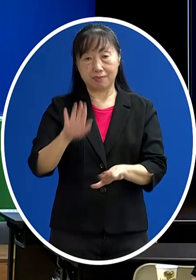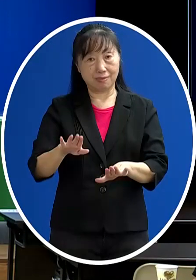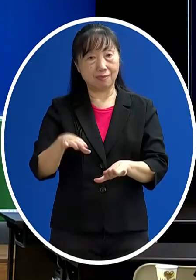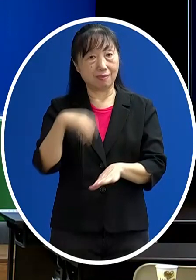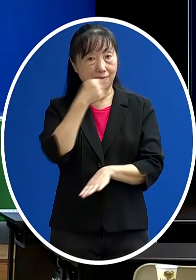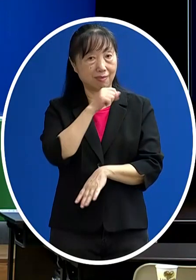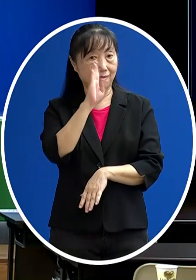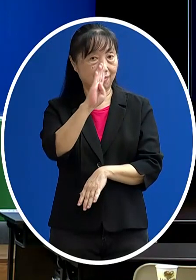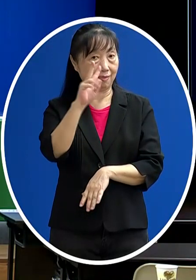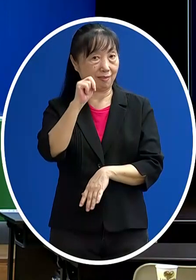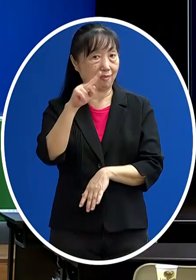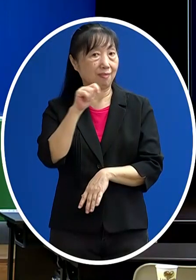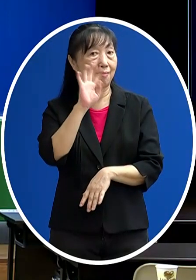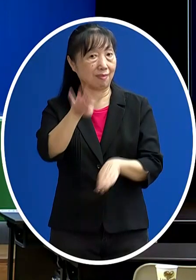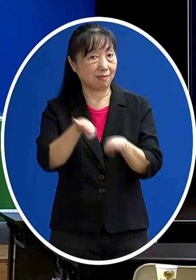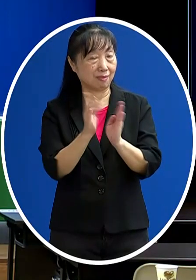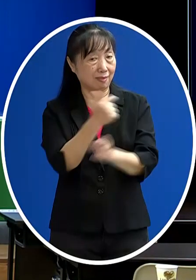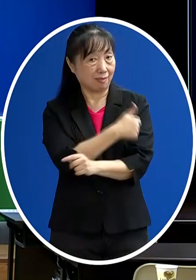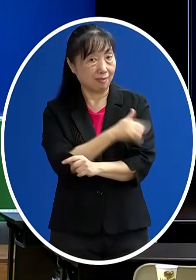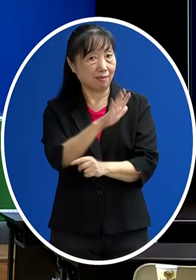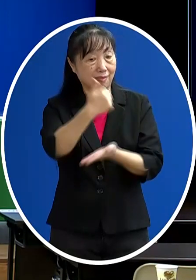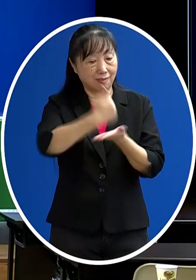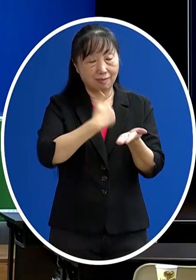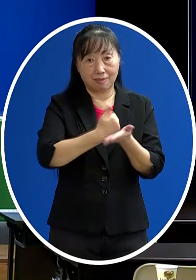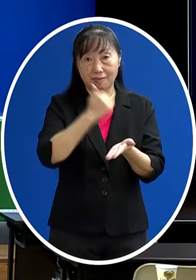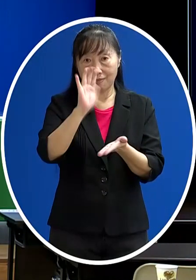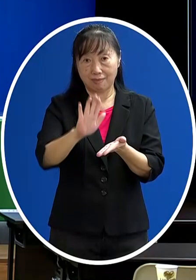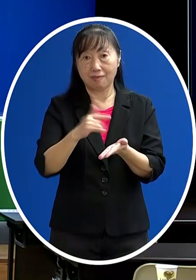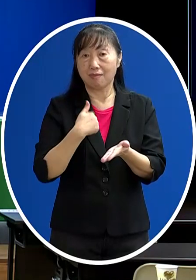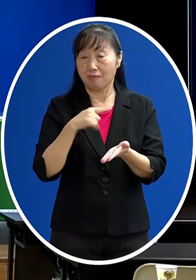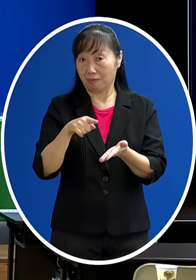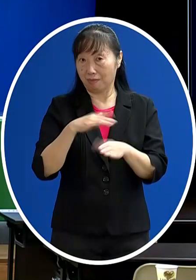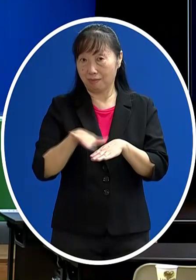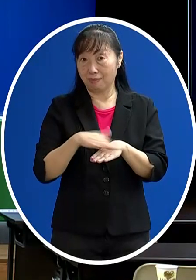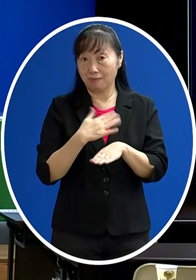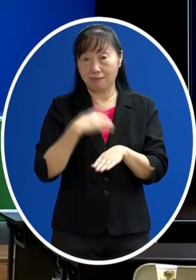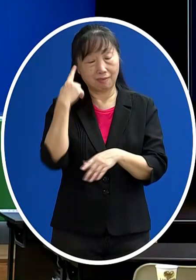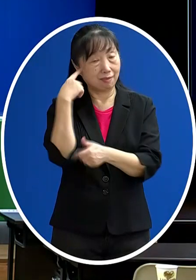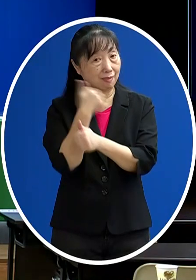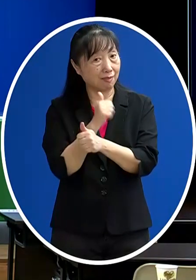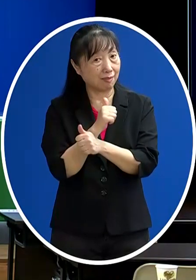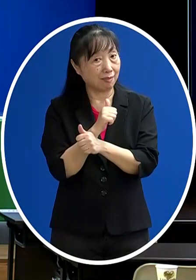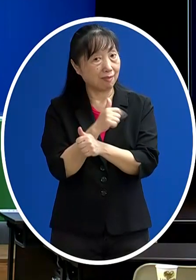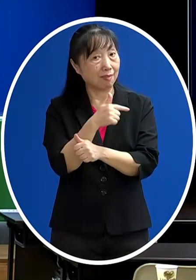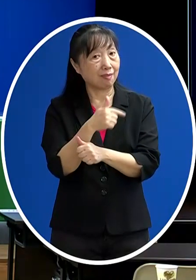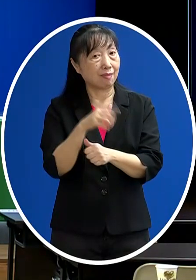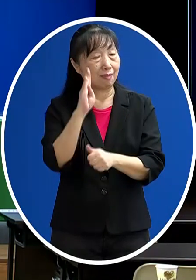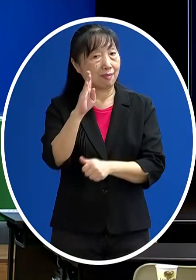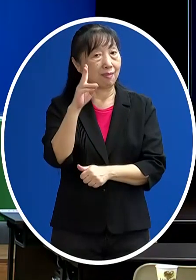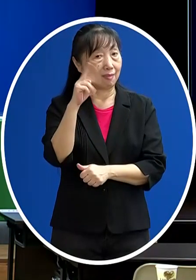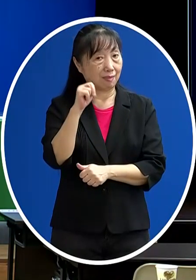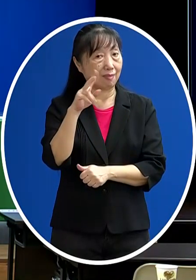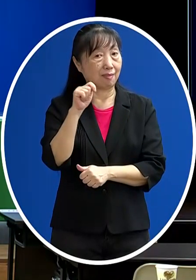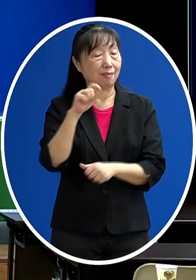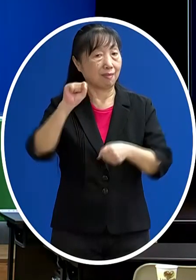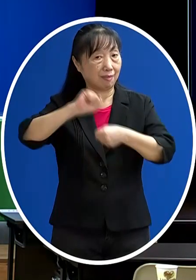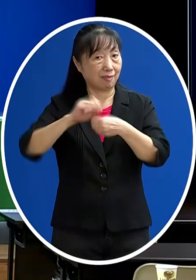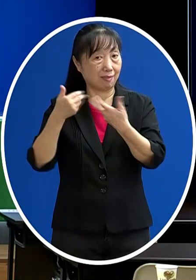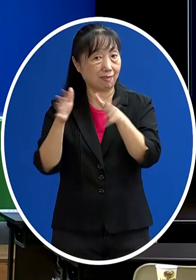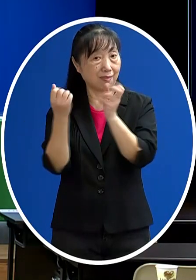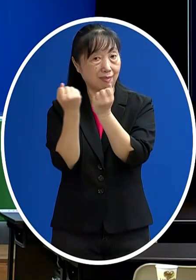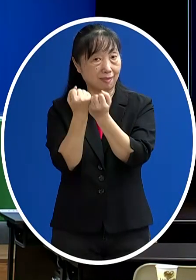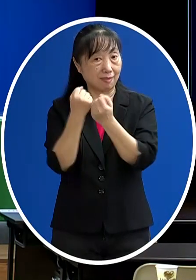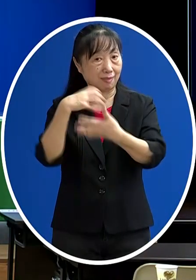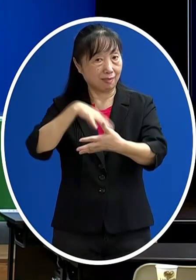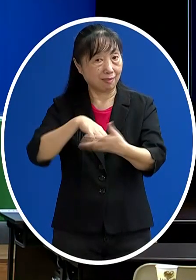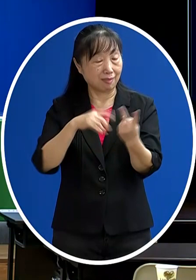开打了，之后也会有陆续的到货，那请问我们会不会考虑要实施 BMT 加莫德纳的混打实验？